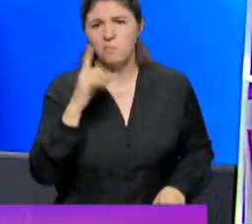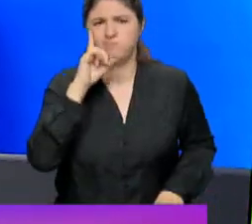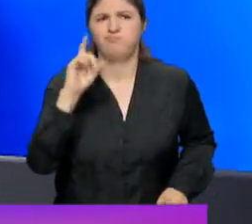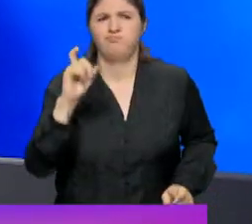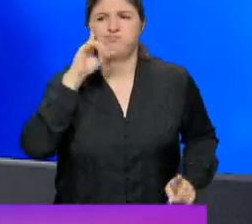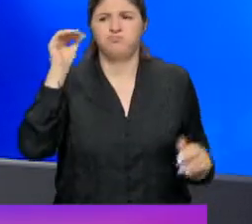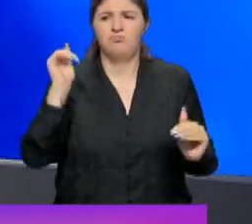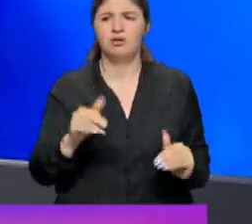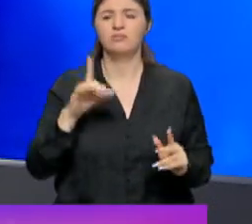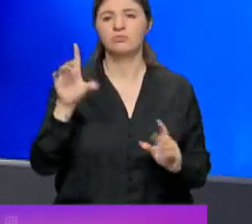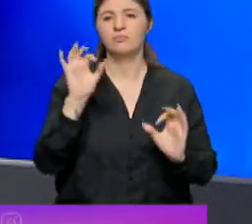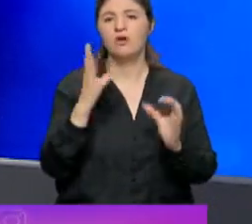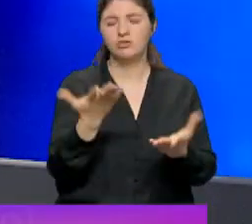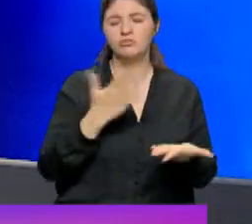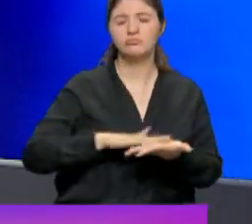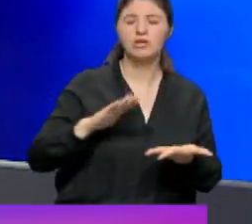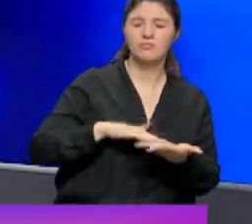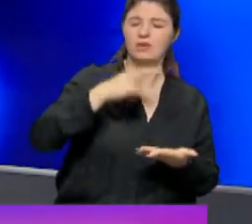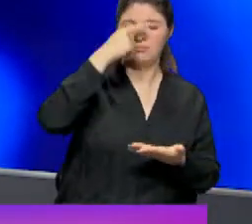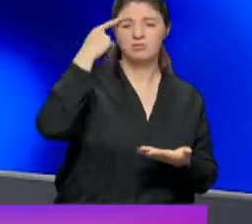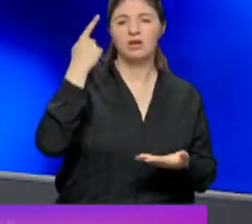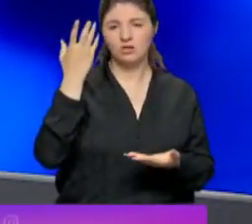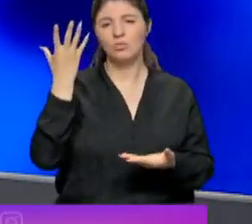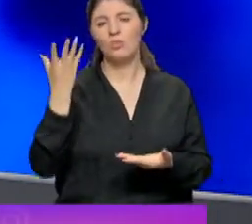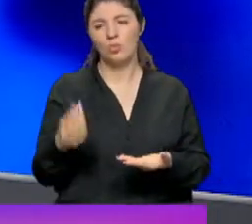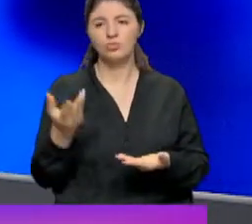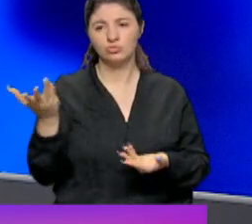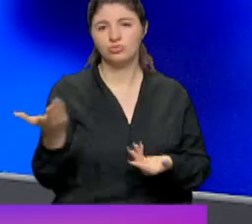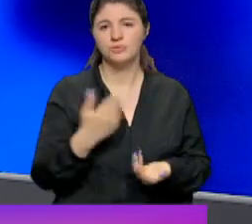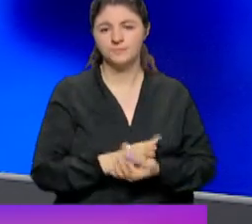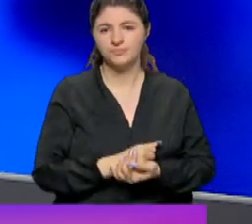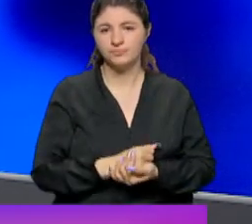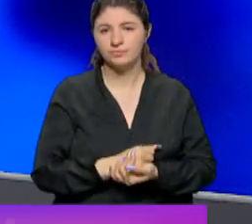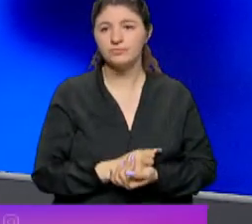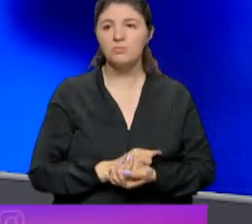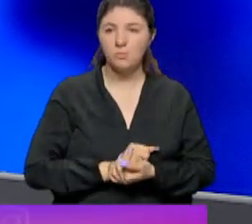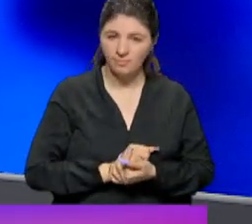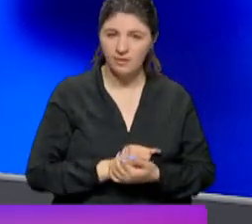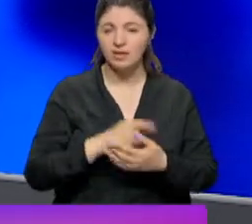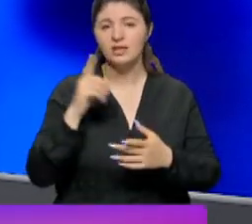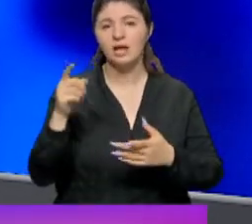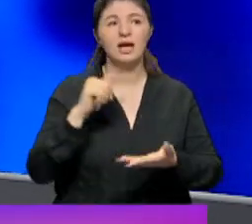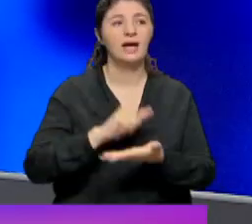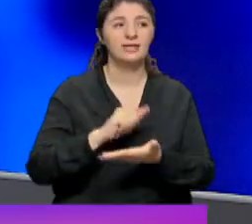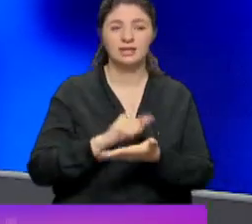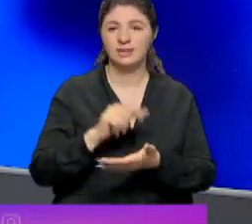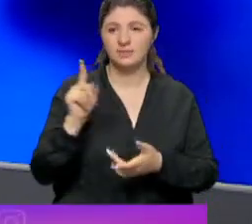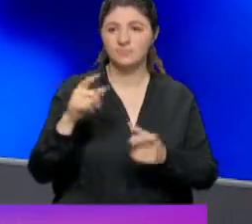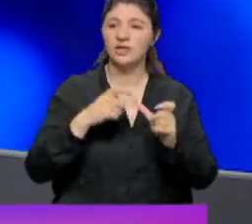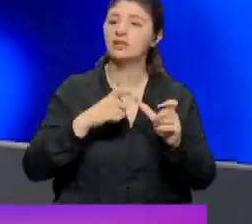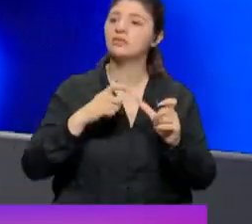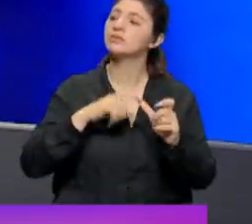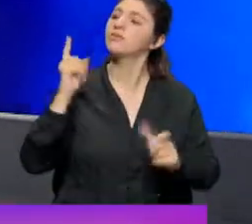yadırgamış tıme burada Böylece düzeltme imkanı bulalım Efendim paylaşıp an gazetesinde